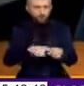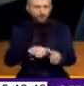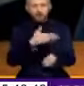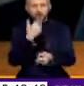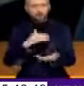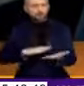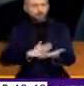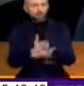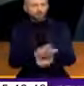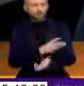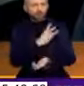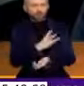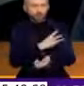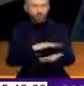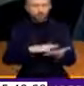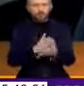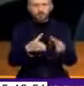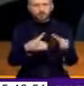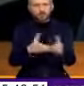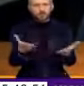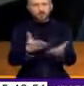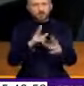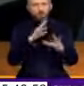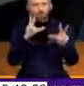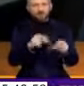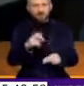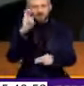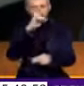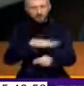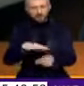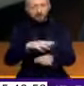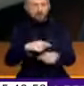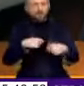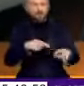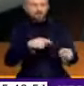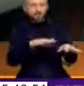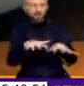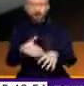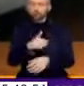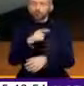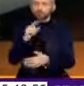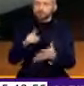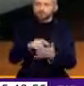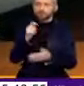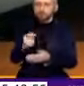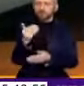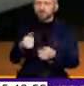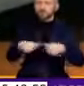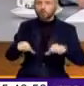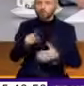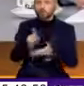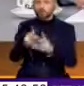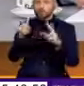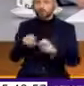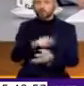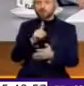немає політичної волі в політичної партії, яка обіцяла країні децентралізацію. Хочу вам поставити ось відповідне питання. Так. На комісії вашій сесії мало